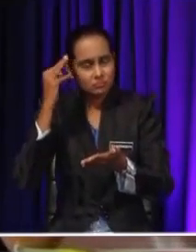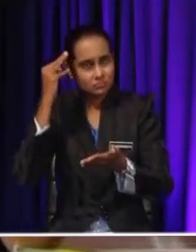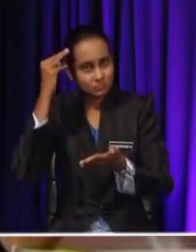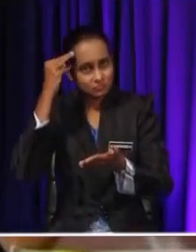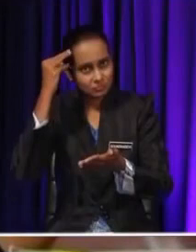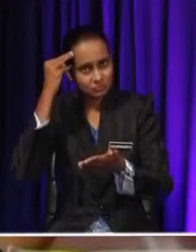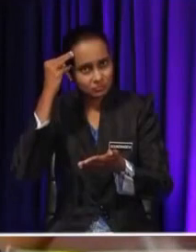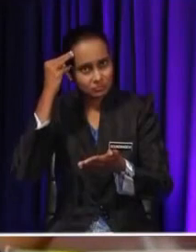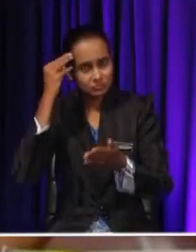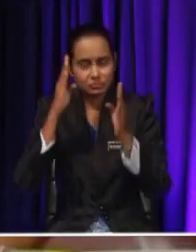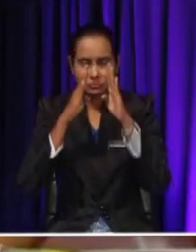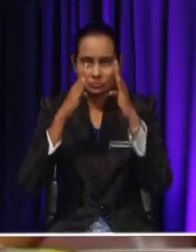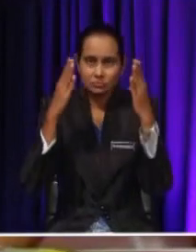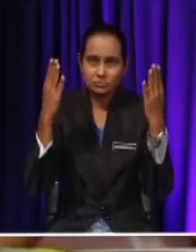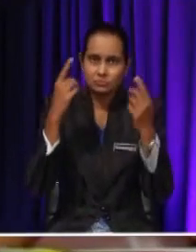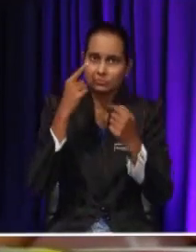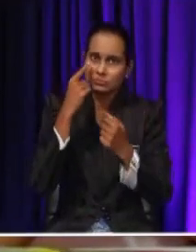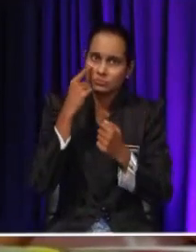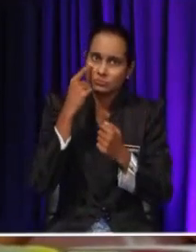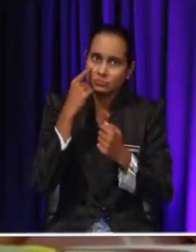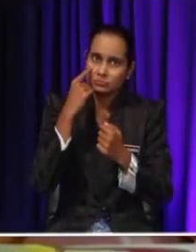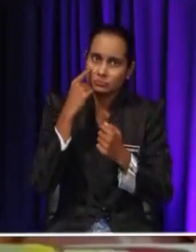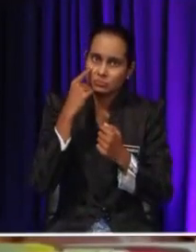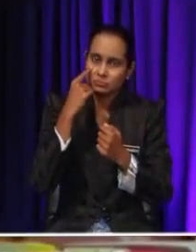membuka mata terasa